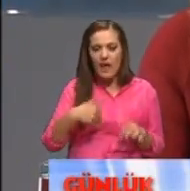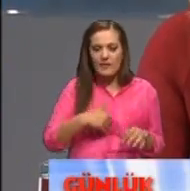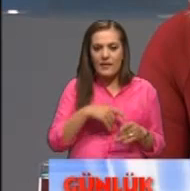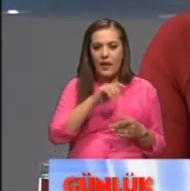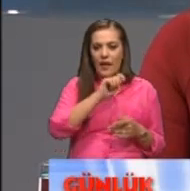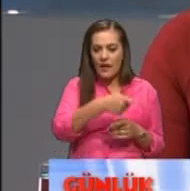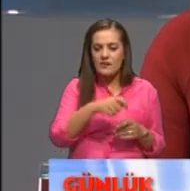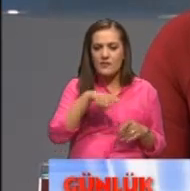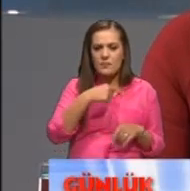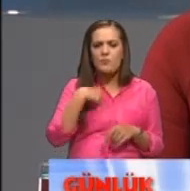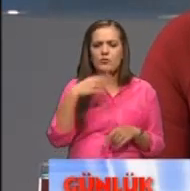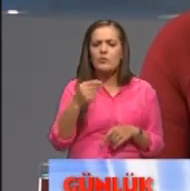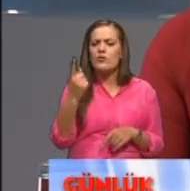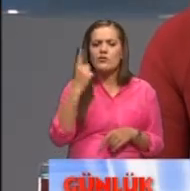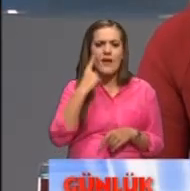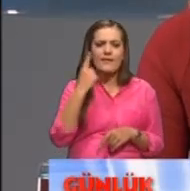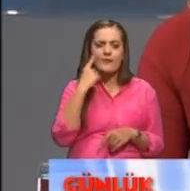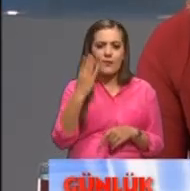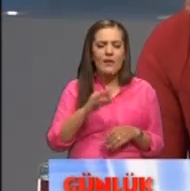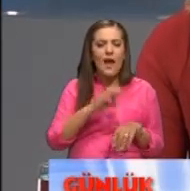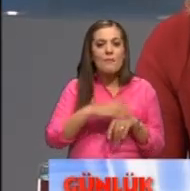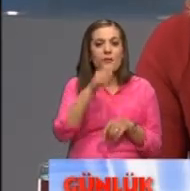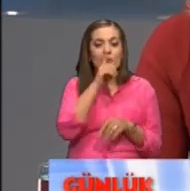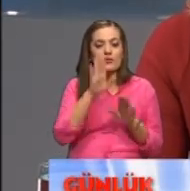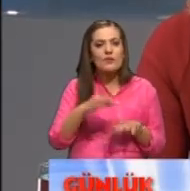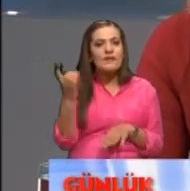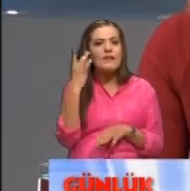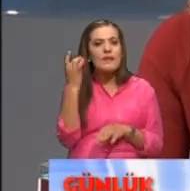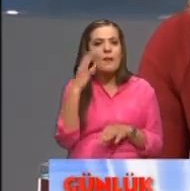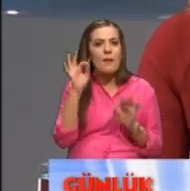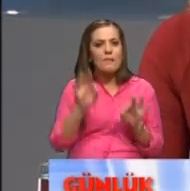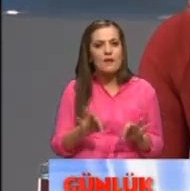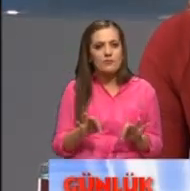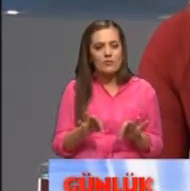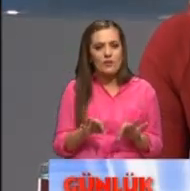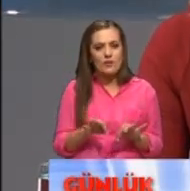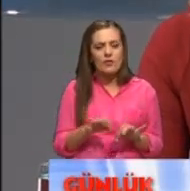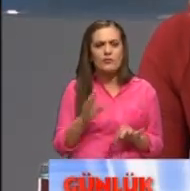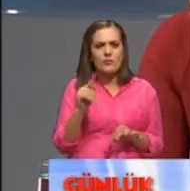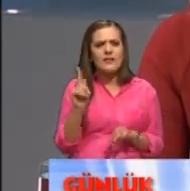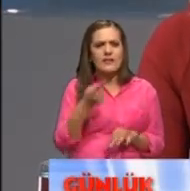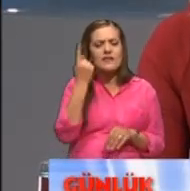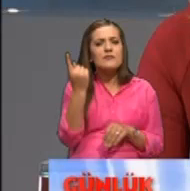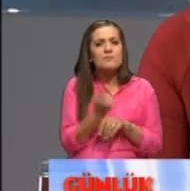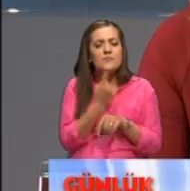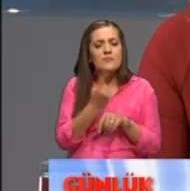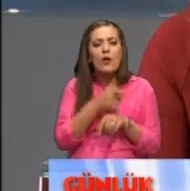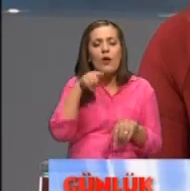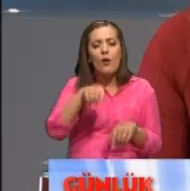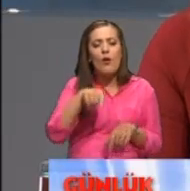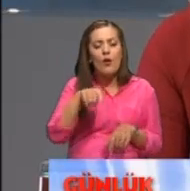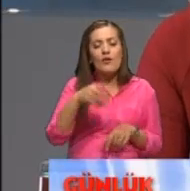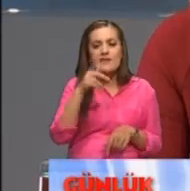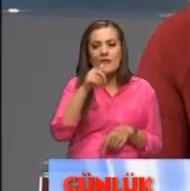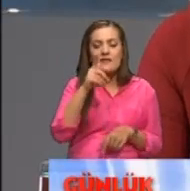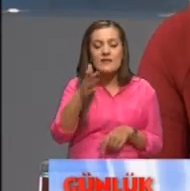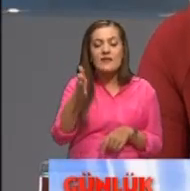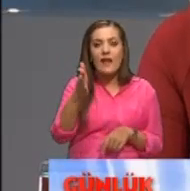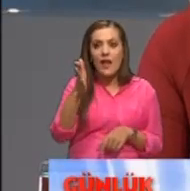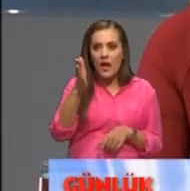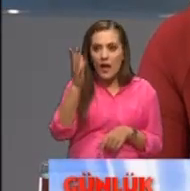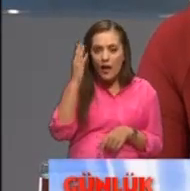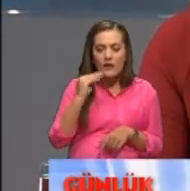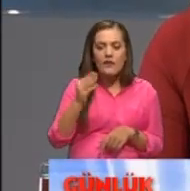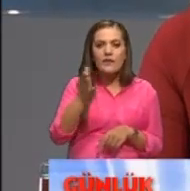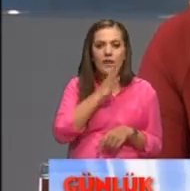çaldığı zaman, ki ben buna çok şahit oldum, hemen susuyor ve dinlemeye başlıyor. Çok ilginç bir şekilde o sesleri tanıyor ve cevap